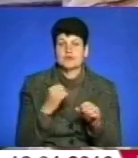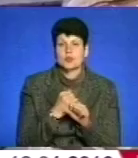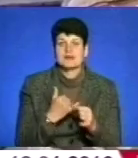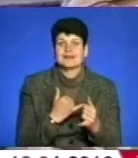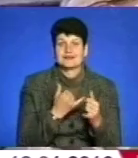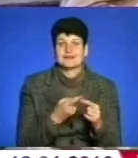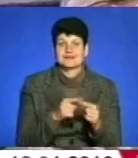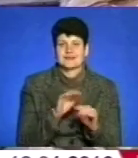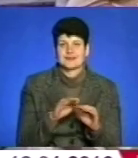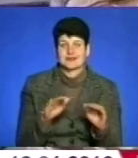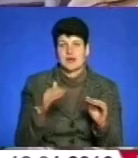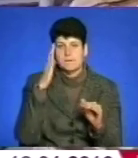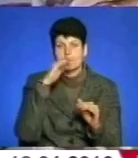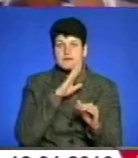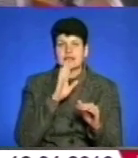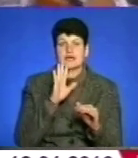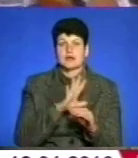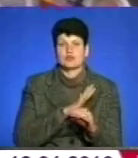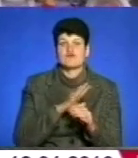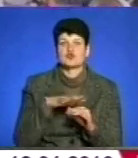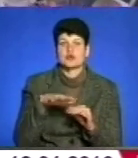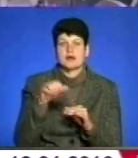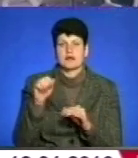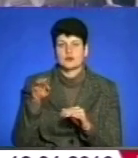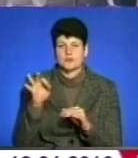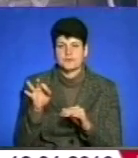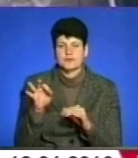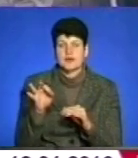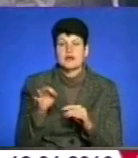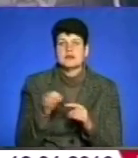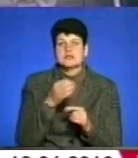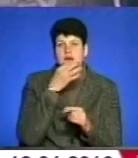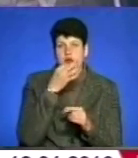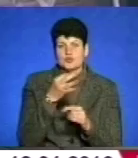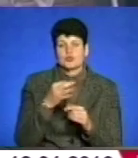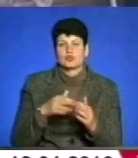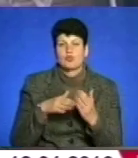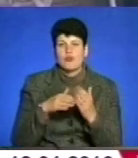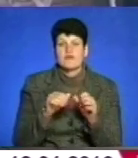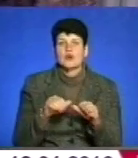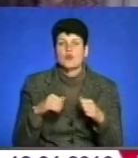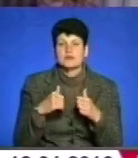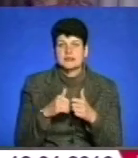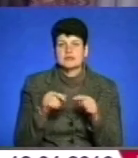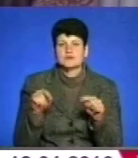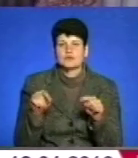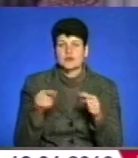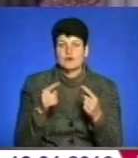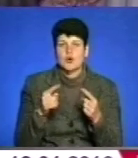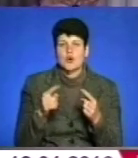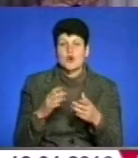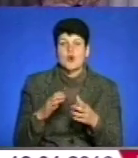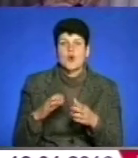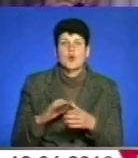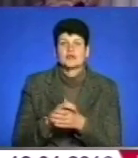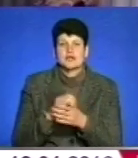дітей, ну, батьки яких були в зоні АТО. Зазначимо, що злучений українсько-американський допомоговий комітет заснував Конгрес українців